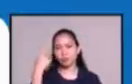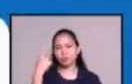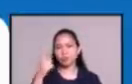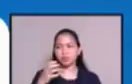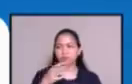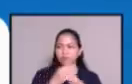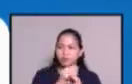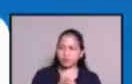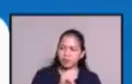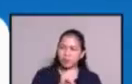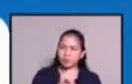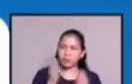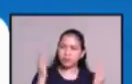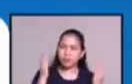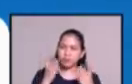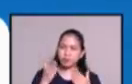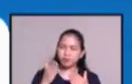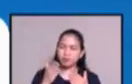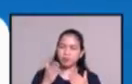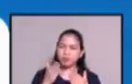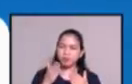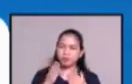taba ng mga tunnels